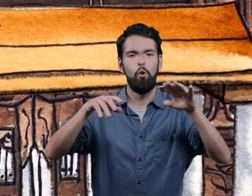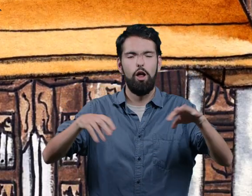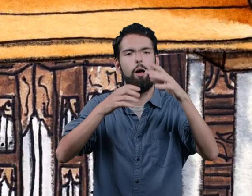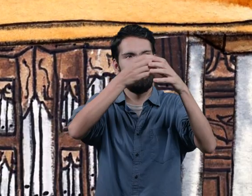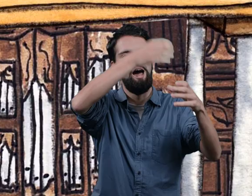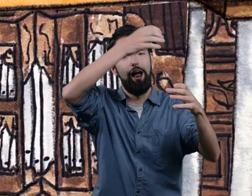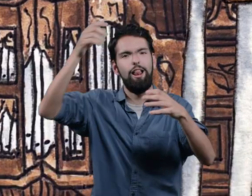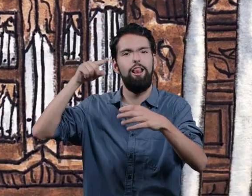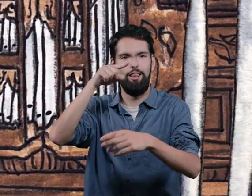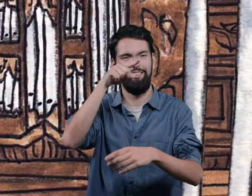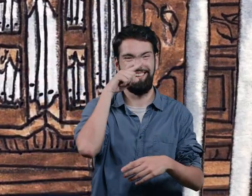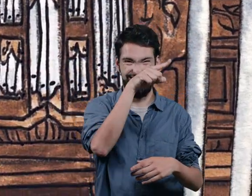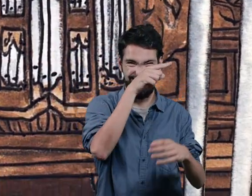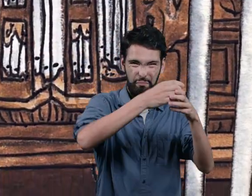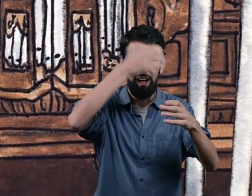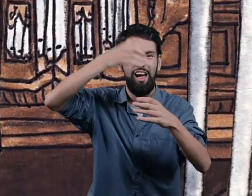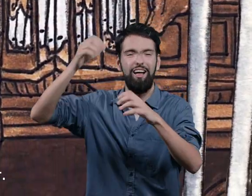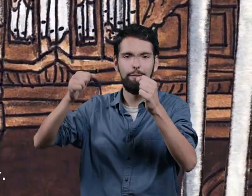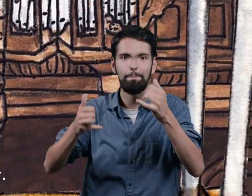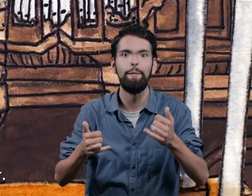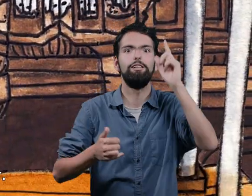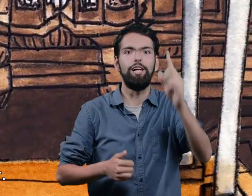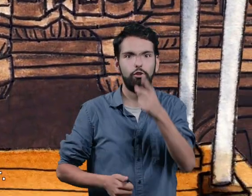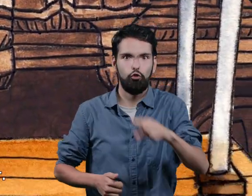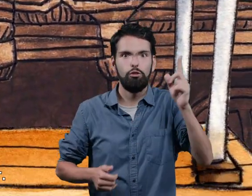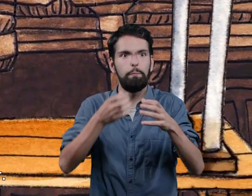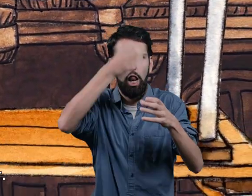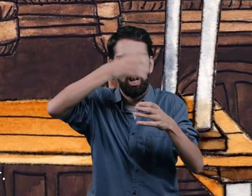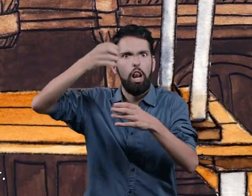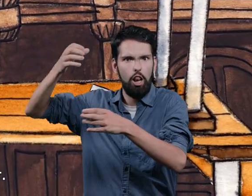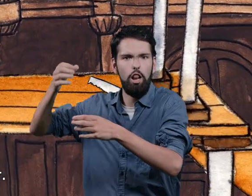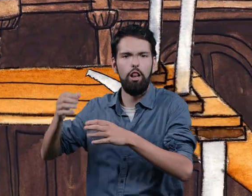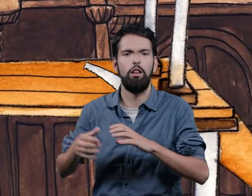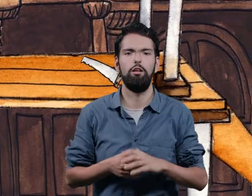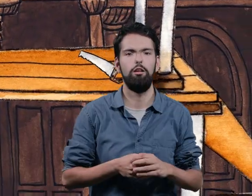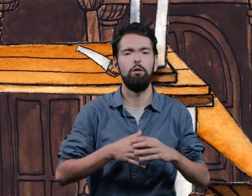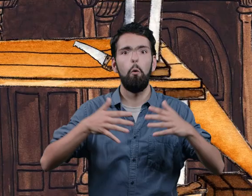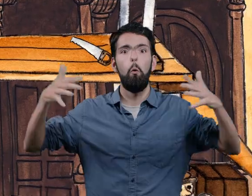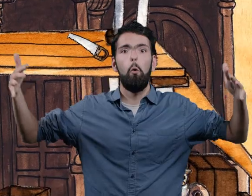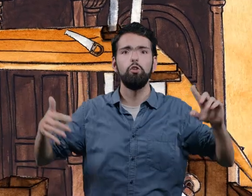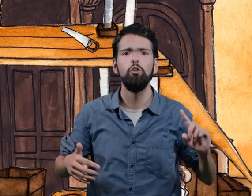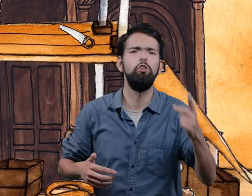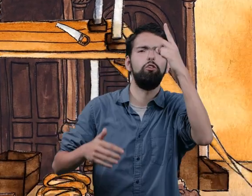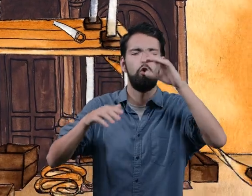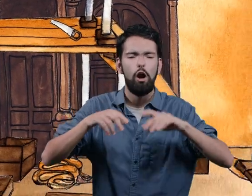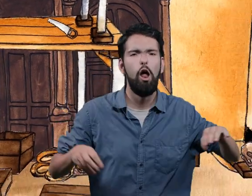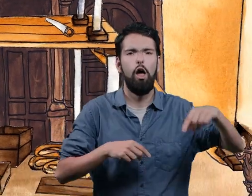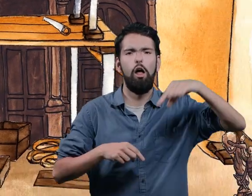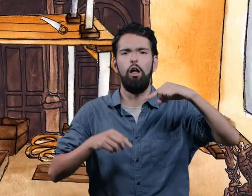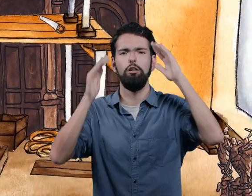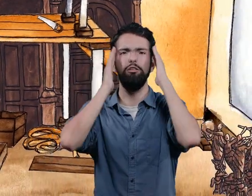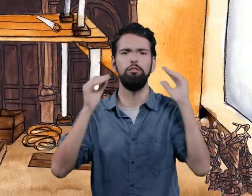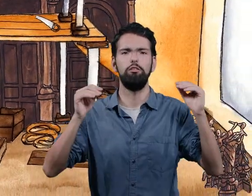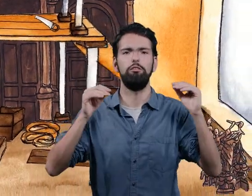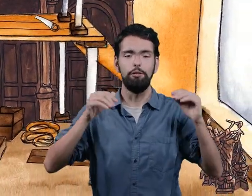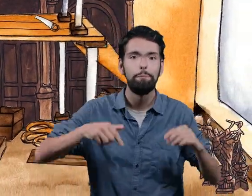pedalen en natuurlijk orgelpijpen. Dat zijn er soms wel 1000 of meer. Het grootste orgel in